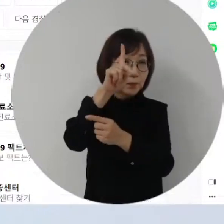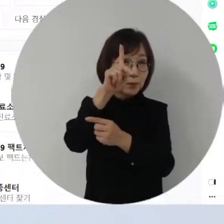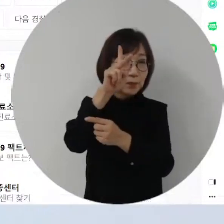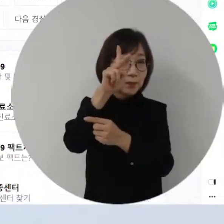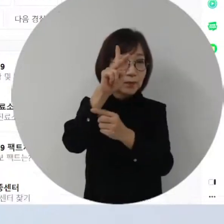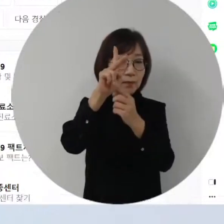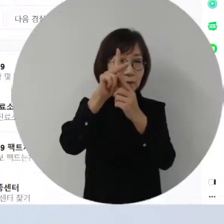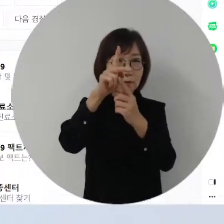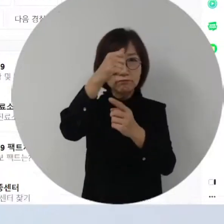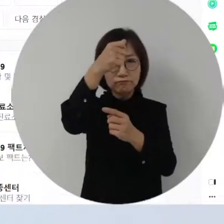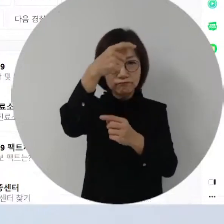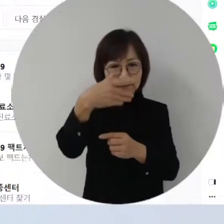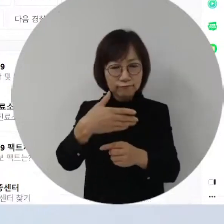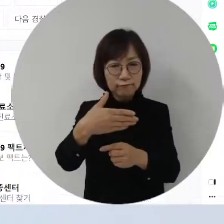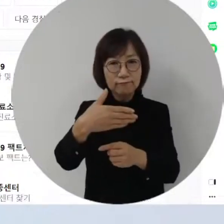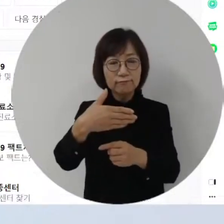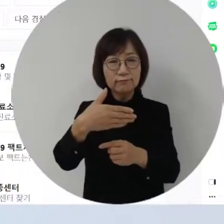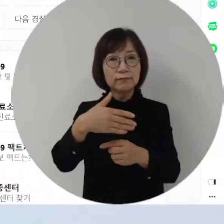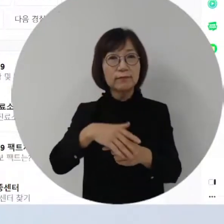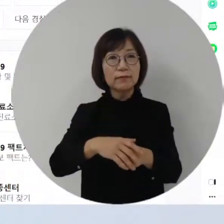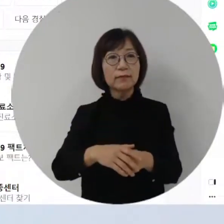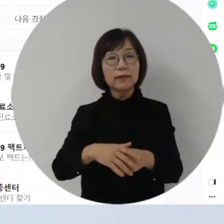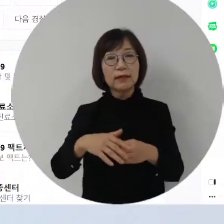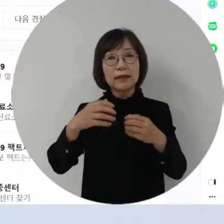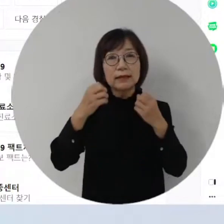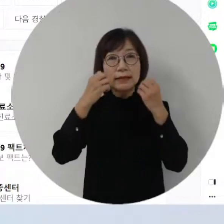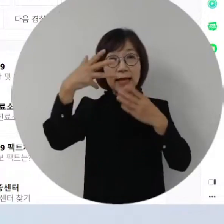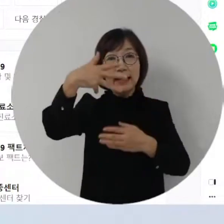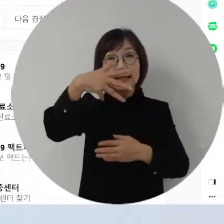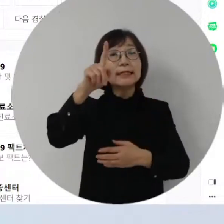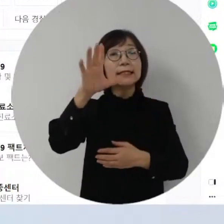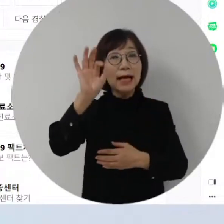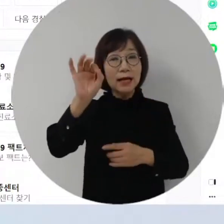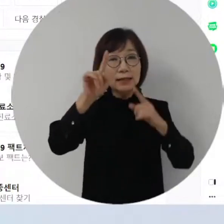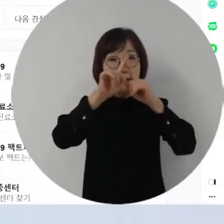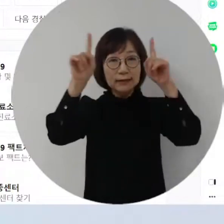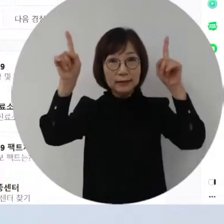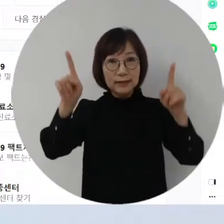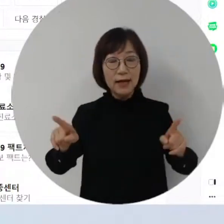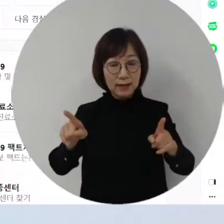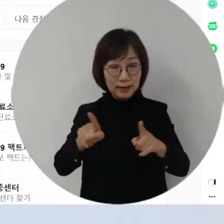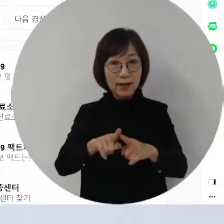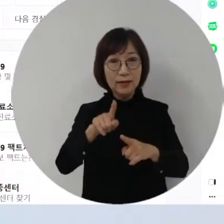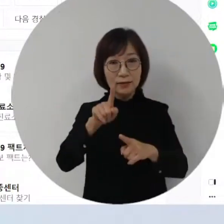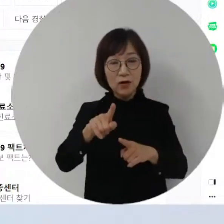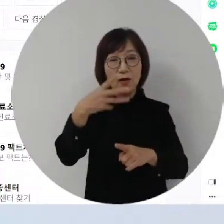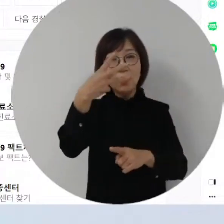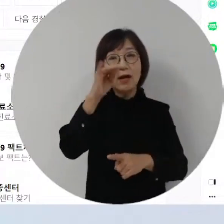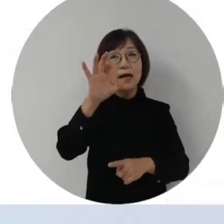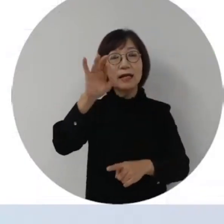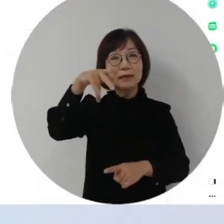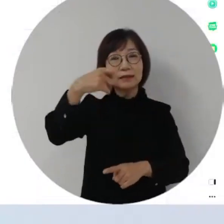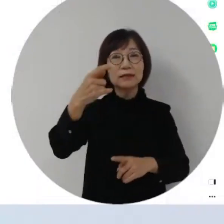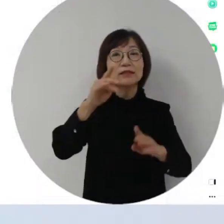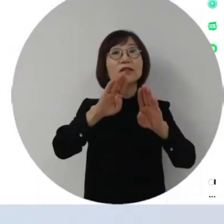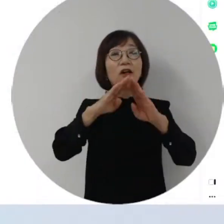새 탭이 아니라 새로운 창에서 열 거예요. 그럴 때는 새 창에서 링크 열기